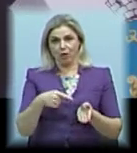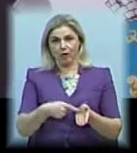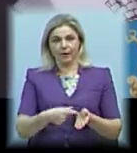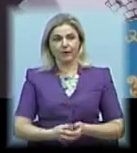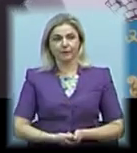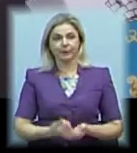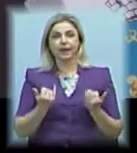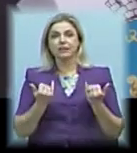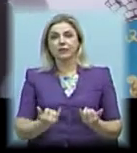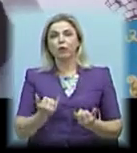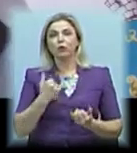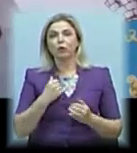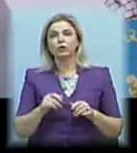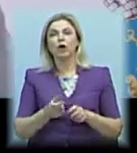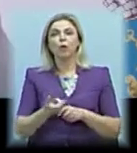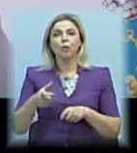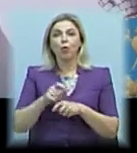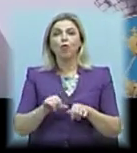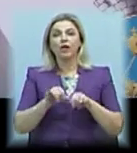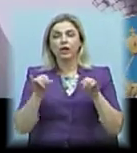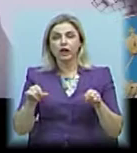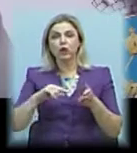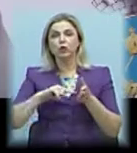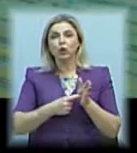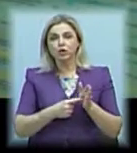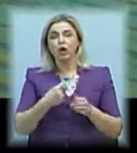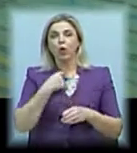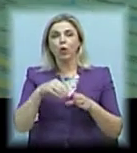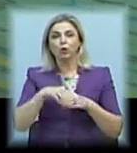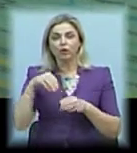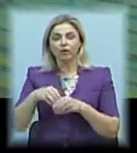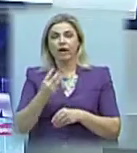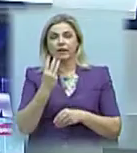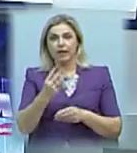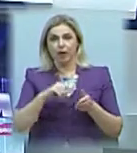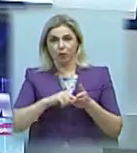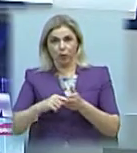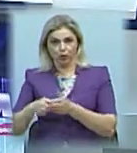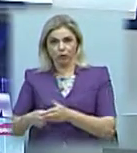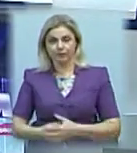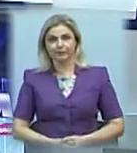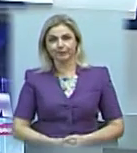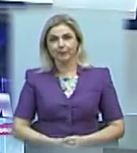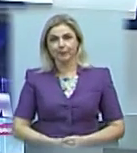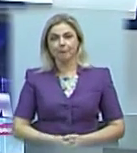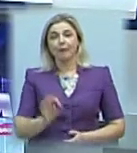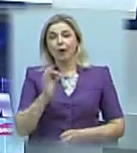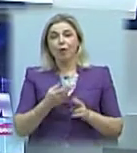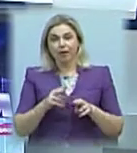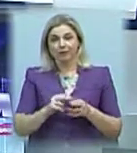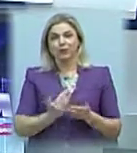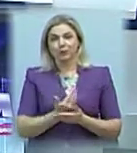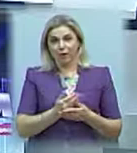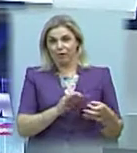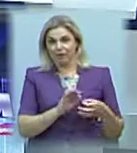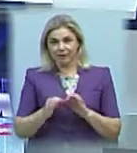нас збільшились пункти для голосування. Це 3 пункти для голосування. Тож про ці та інші